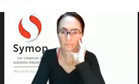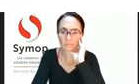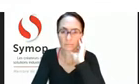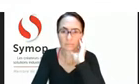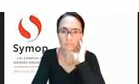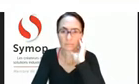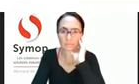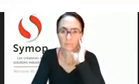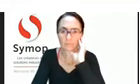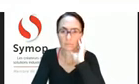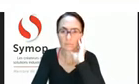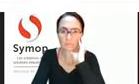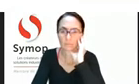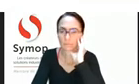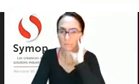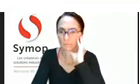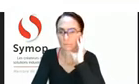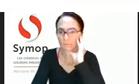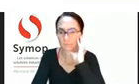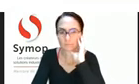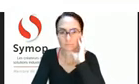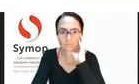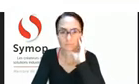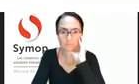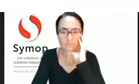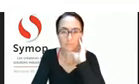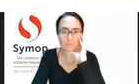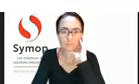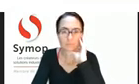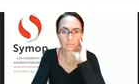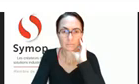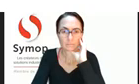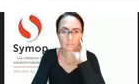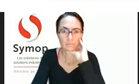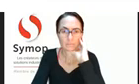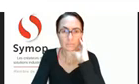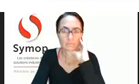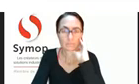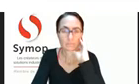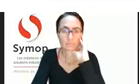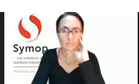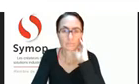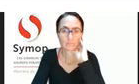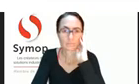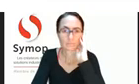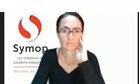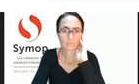modèle implantable sur site et créer ce qu'on appelle l'opérateur augmenté qui, lui, en fait, va